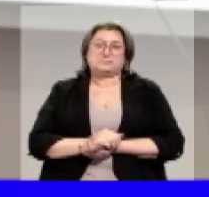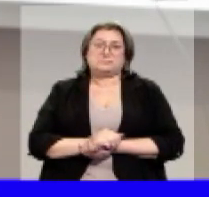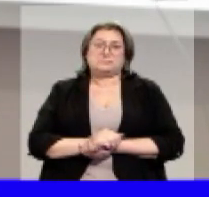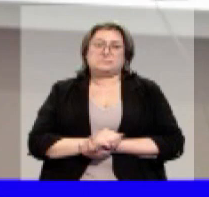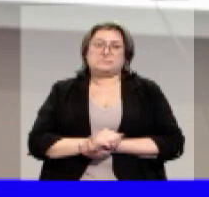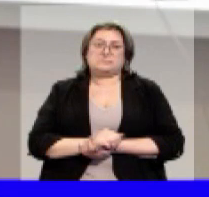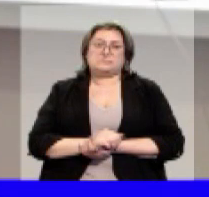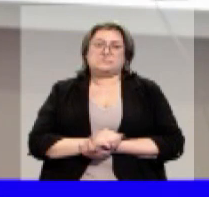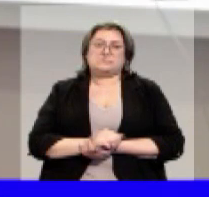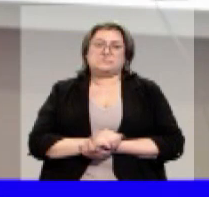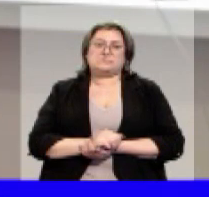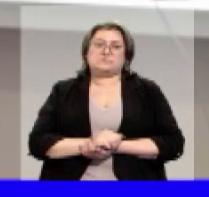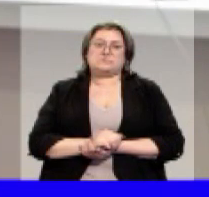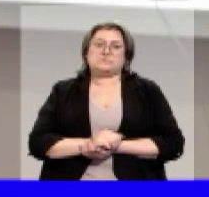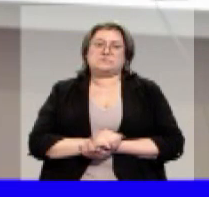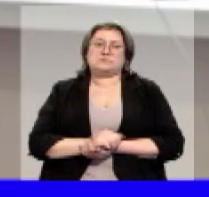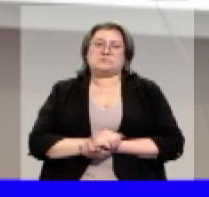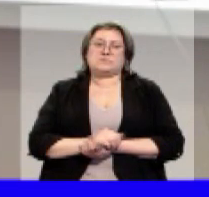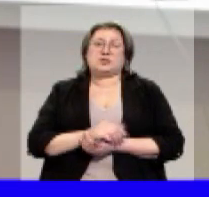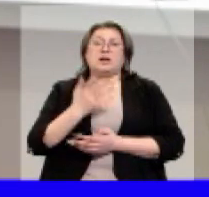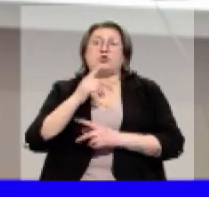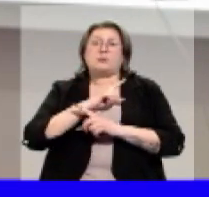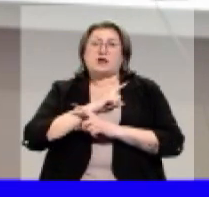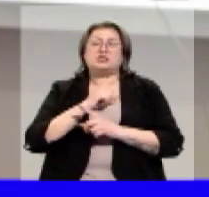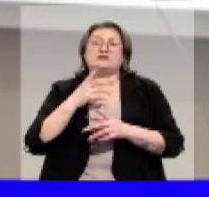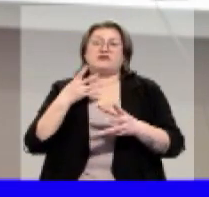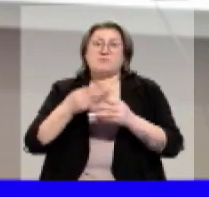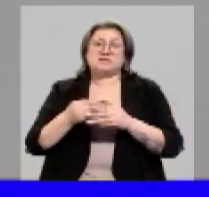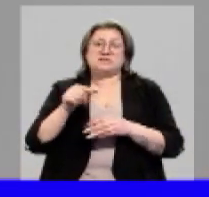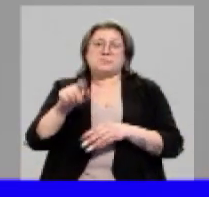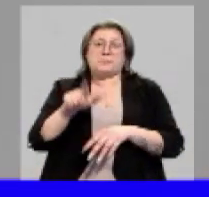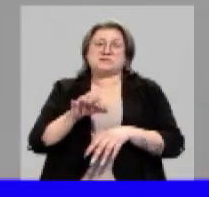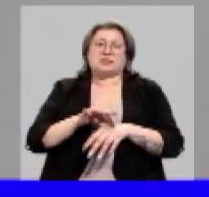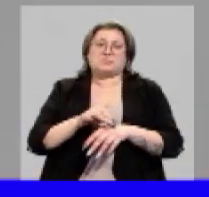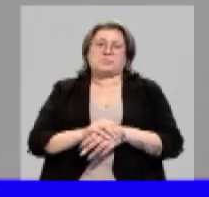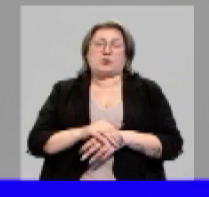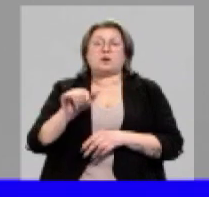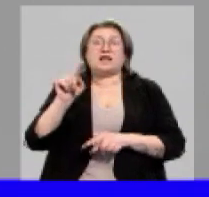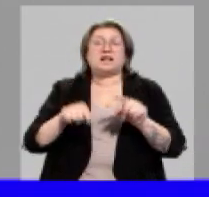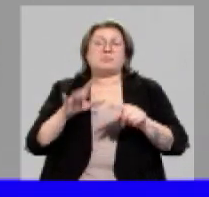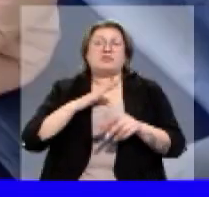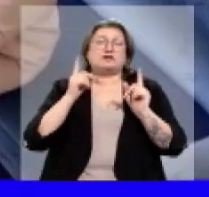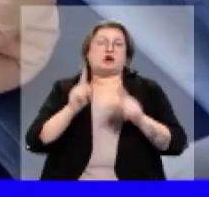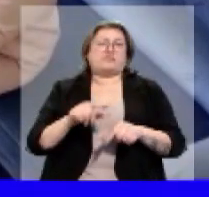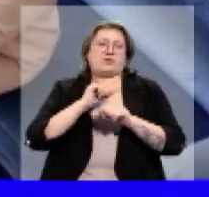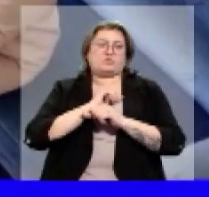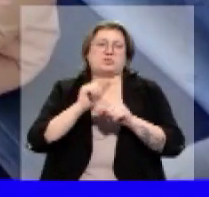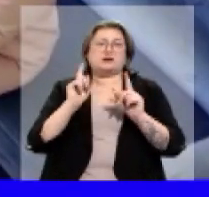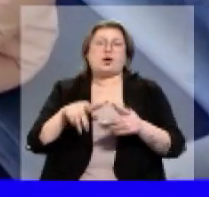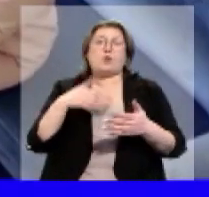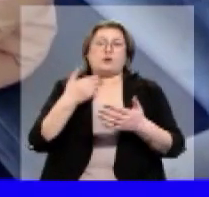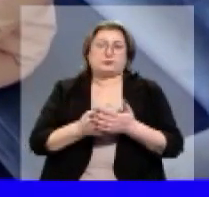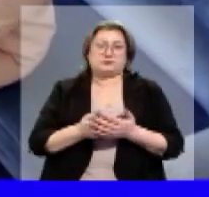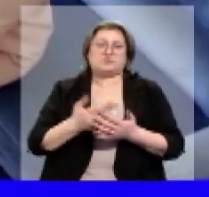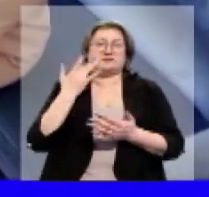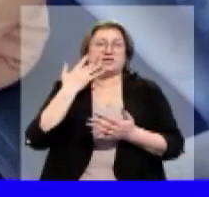Потому что умираешь вместе с пациентом. У нее редко редко бывают настоящие выходные, настоящий отпуск.